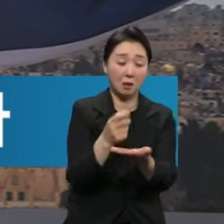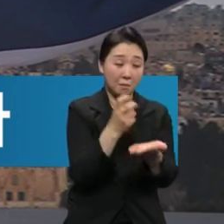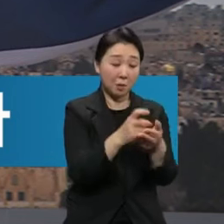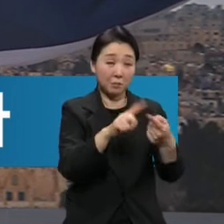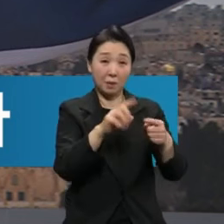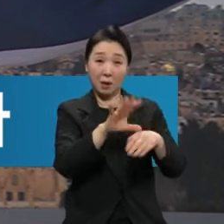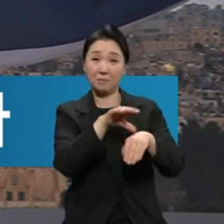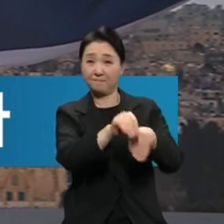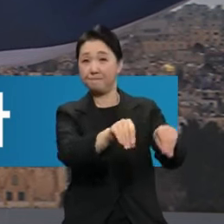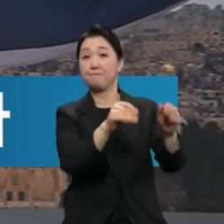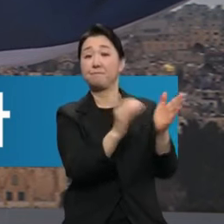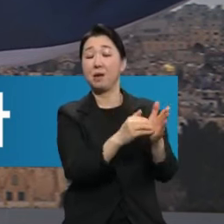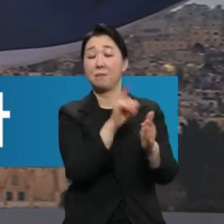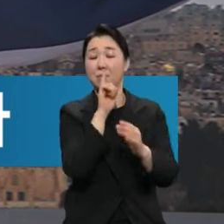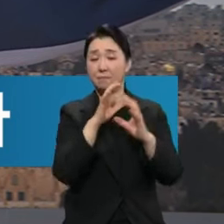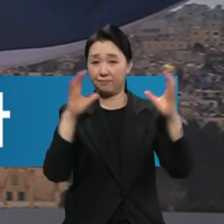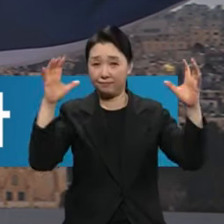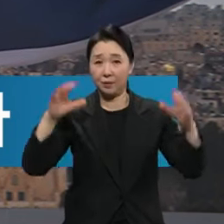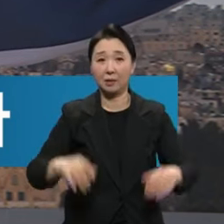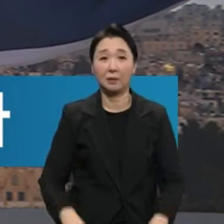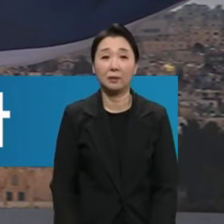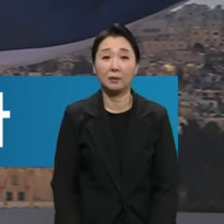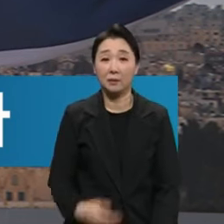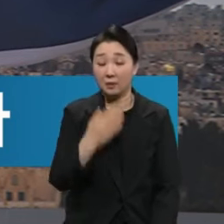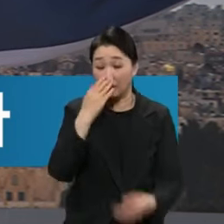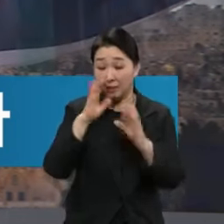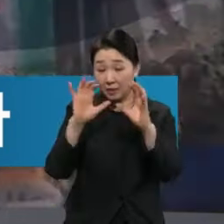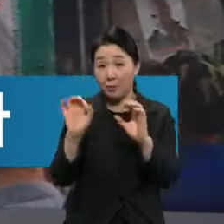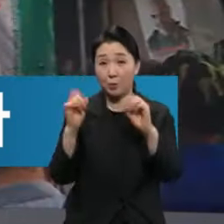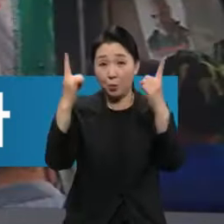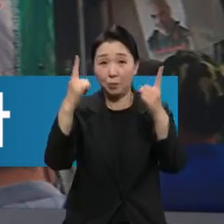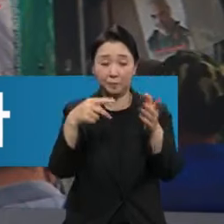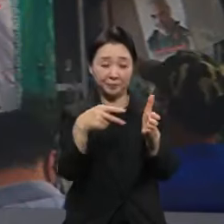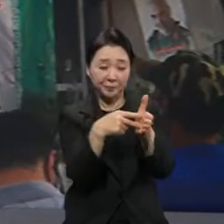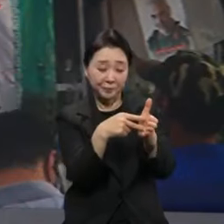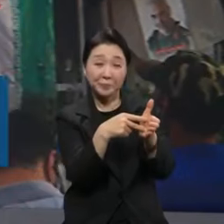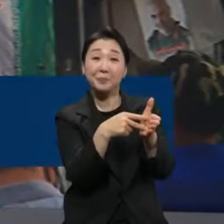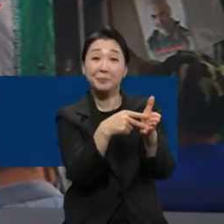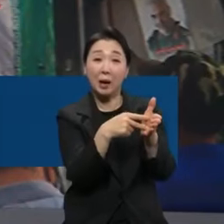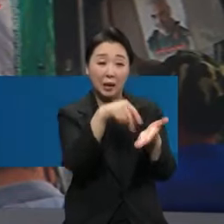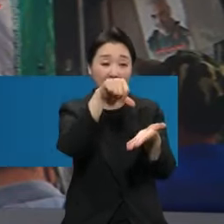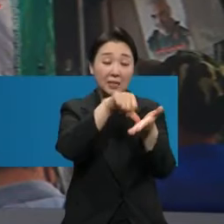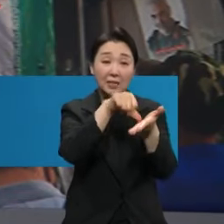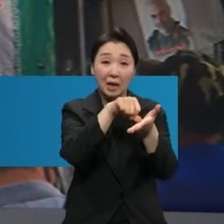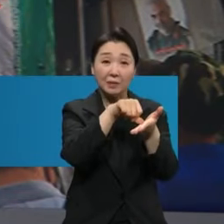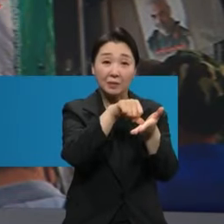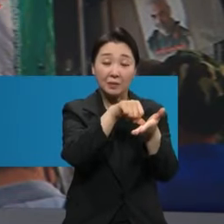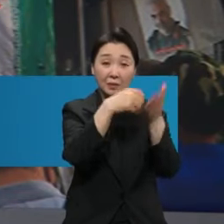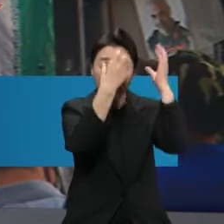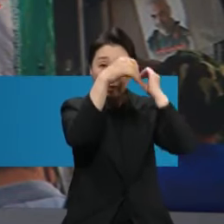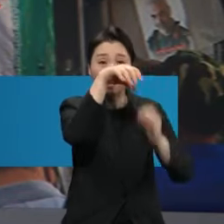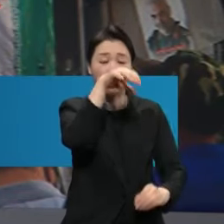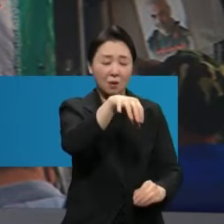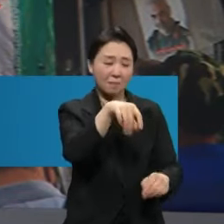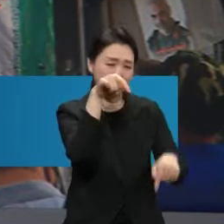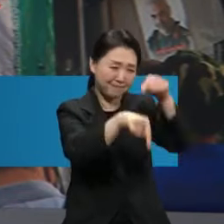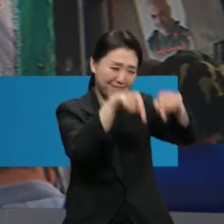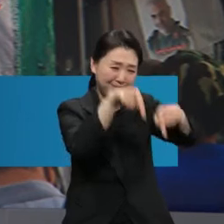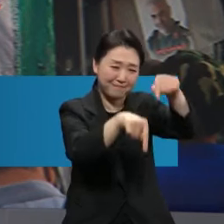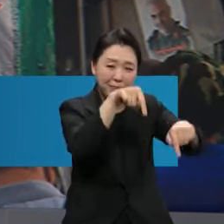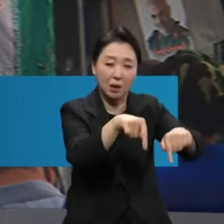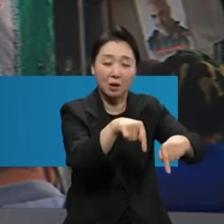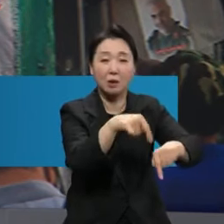방송을 금지시켜서 논란이 예상됩니다. 이스라엘은 동시에 시리아 주재 이란 대사관의 미사일 공격을 퍼부어